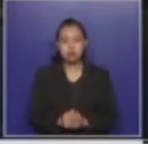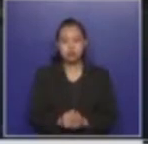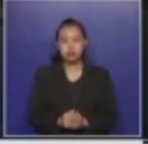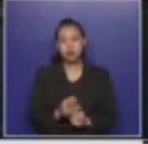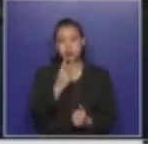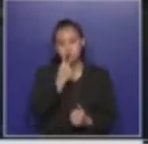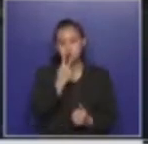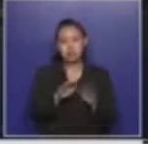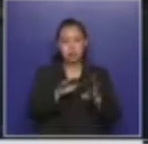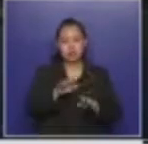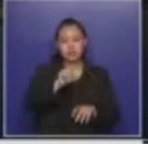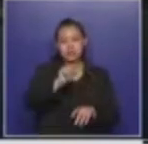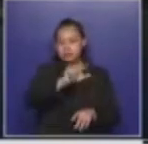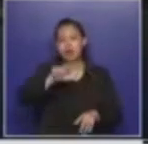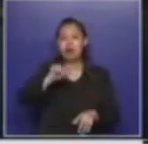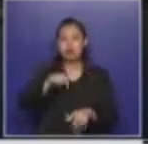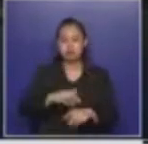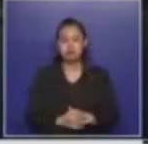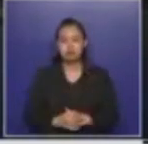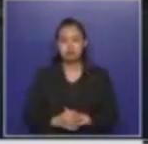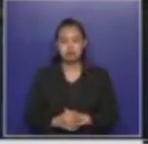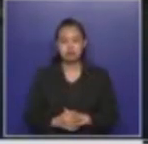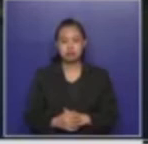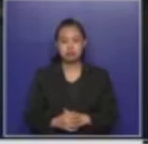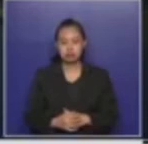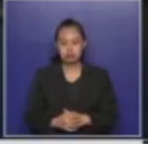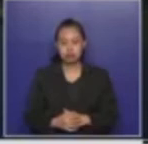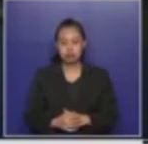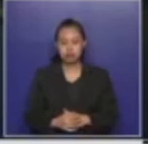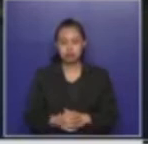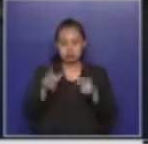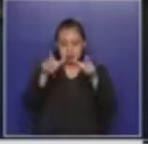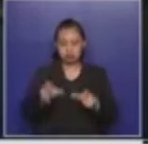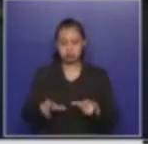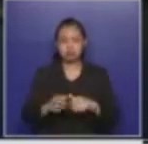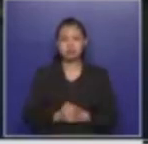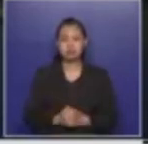ล้านบาทอันนี้เงินกู้ครับถ้ารวมเป็นเงินเม็ดเงินก็ประมาณด้วยนะครับก็ประมาณ20ล้านนะครับ 20กว่าล้านบาทที่ท่านได้นี่มาถ้าเทียบนะครับว่าการกู้เงินนะครับต้องยอมรับนะเพราะว่า